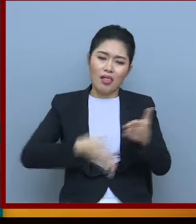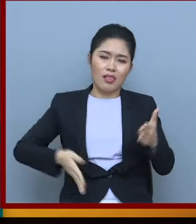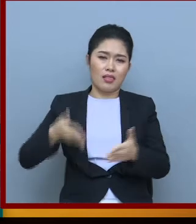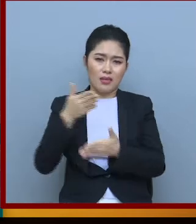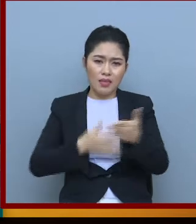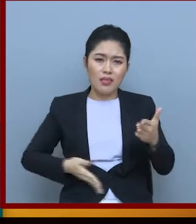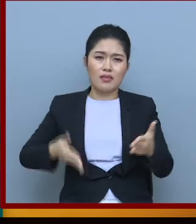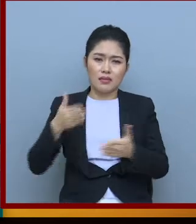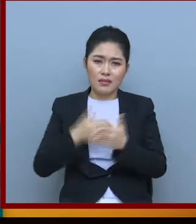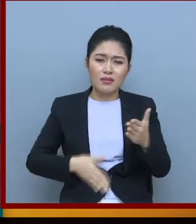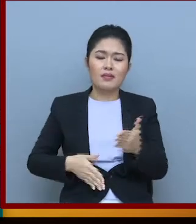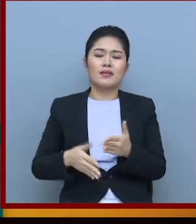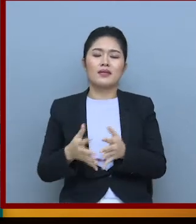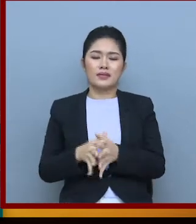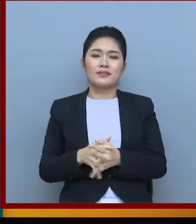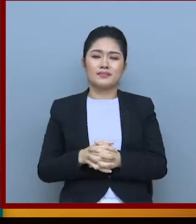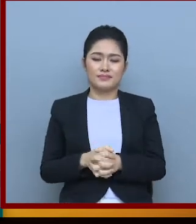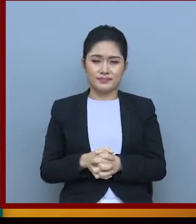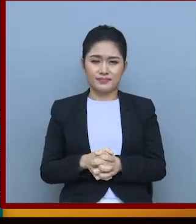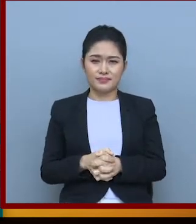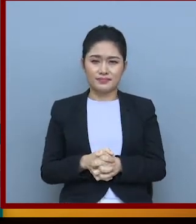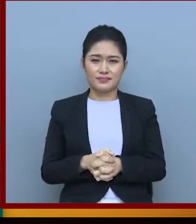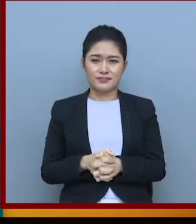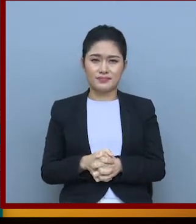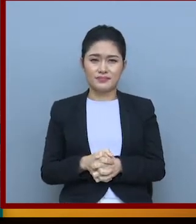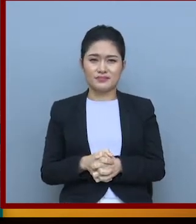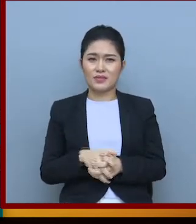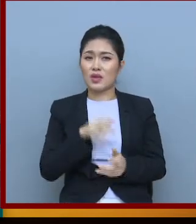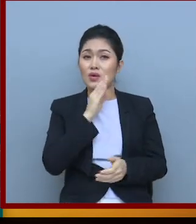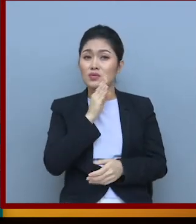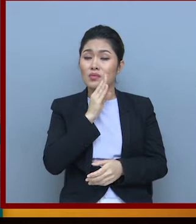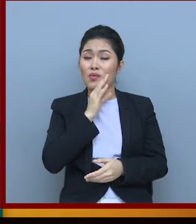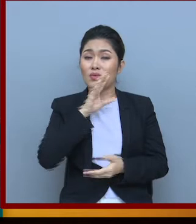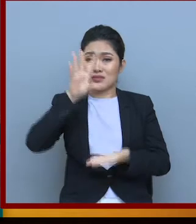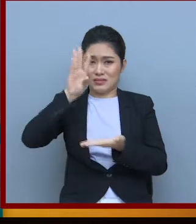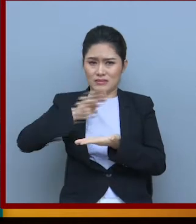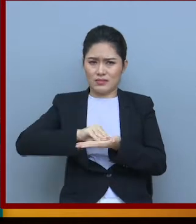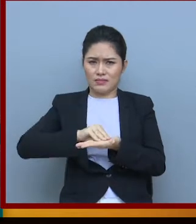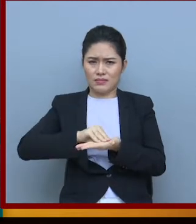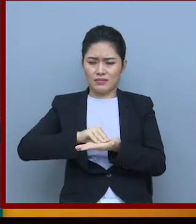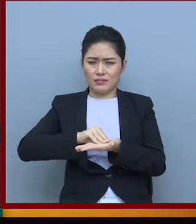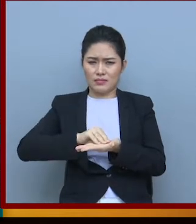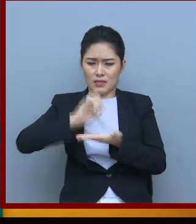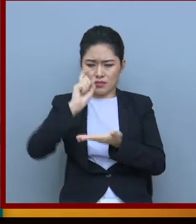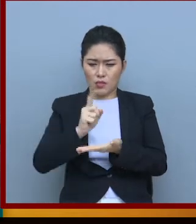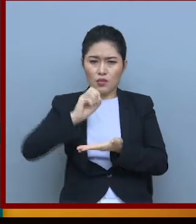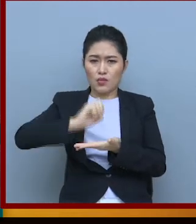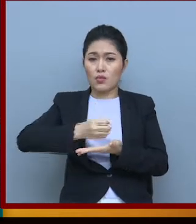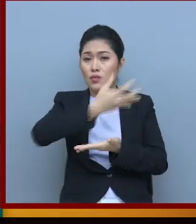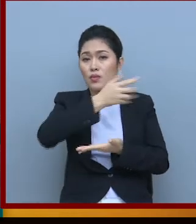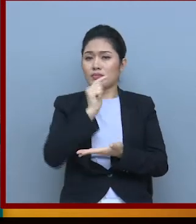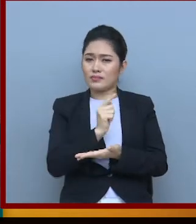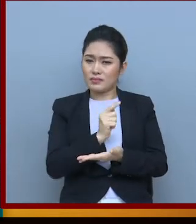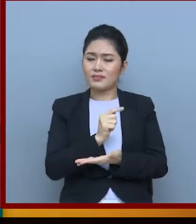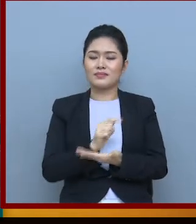fail to read from this t sensor นั่นเองนะครับถ้าเกิดมีค่าทุกอย่างส่งมาเนี่ยผมให้แสดงผลแบบ